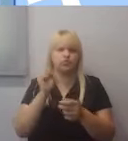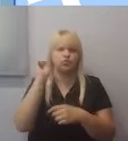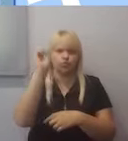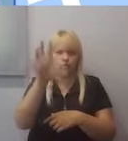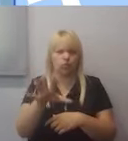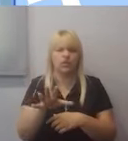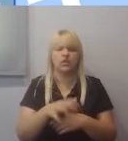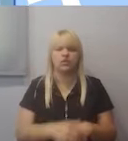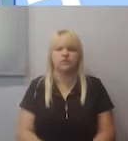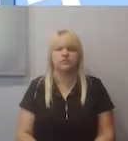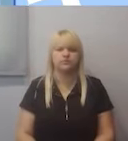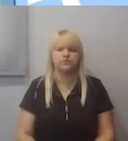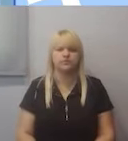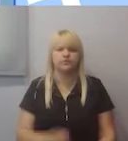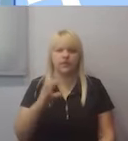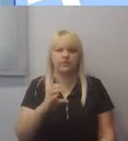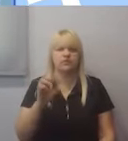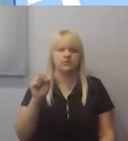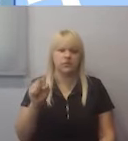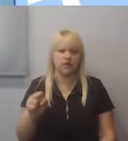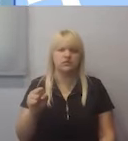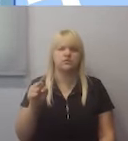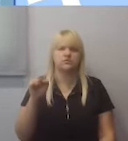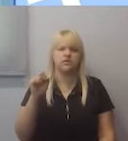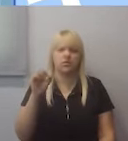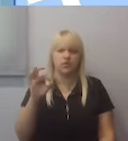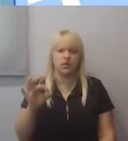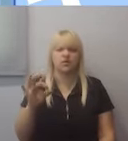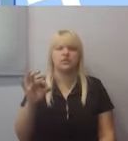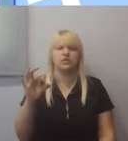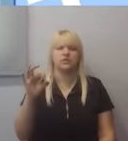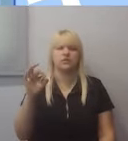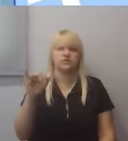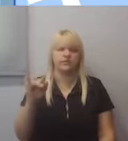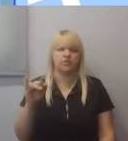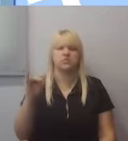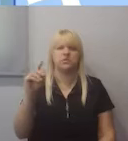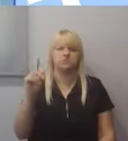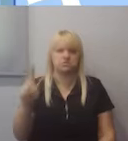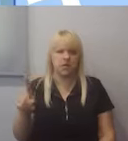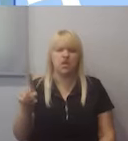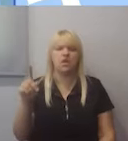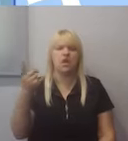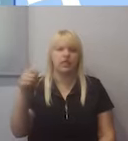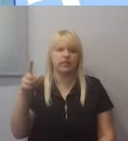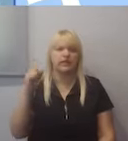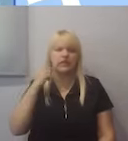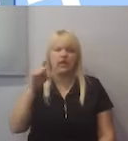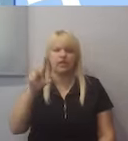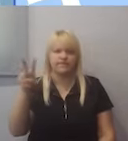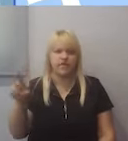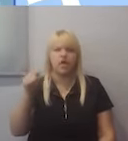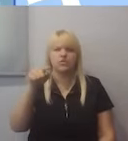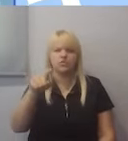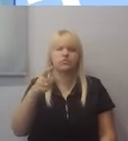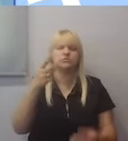civilās aizsardzības operatīvās informācijas pārvalde ja atšifrējumā tur bija trīs jautājumi nu nu norādīja ka tie ir gintam vai arī pēc